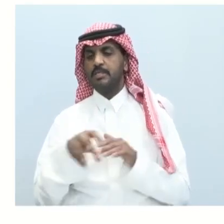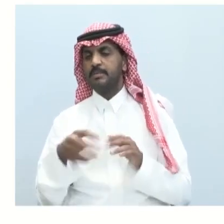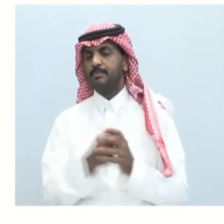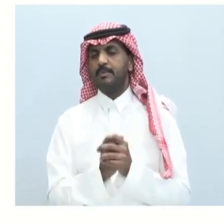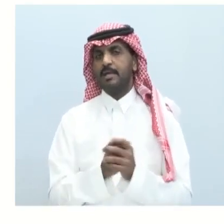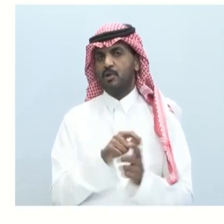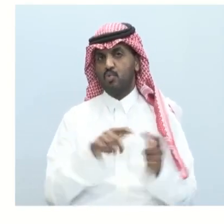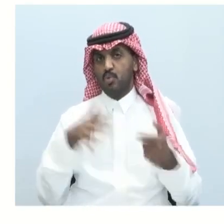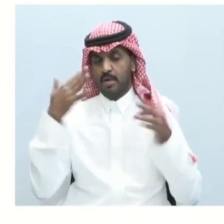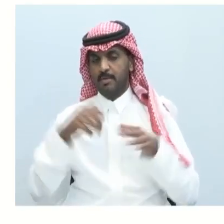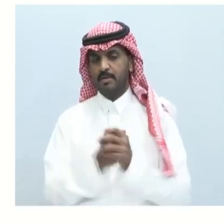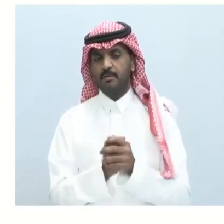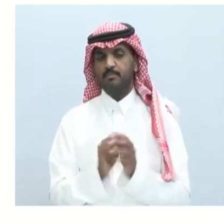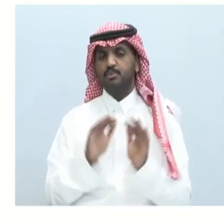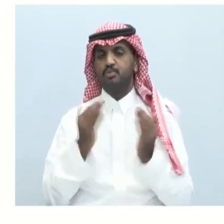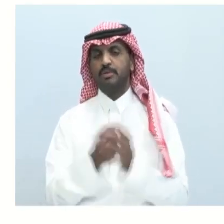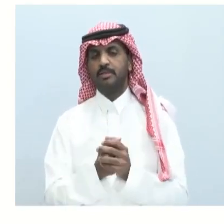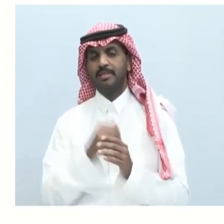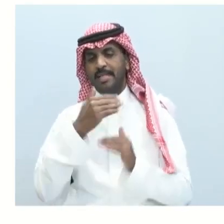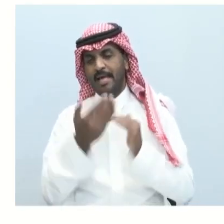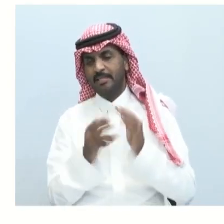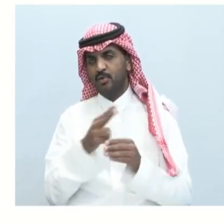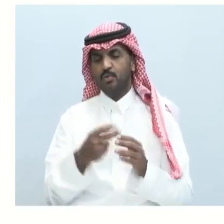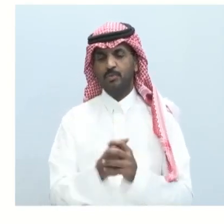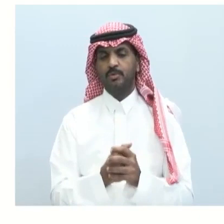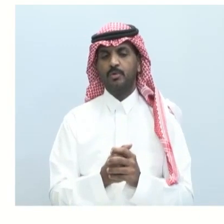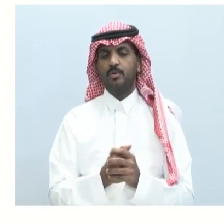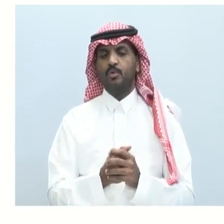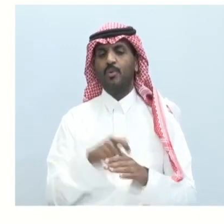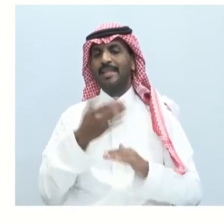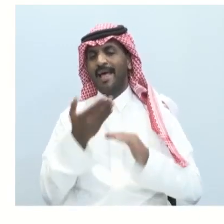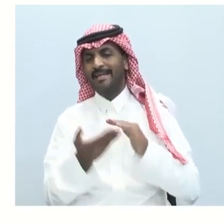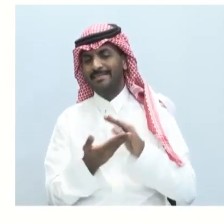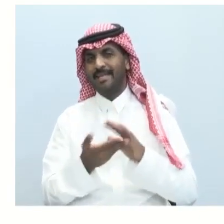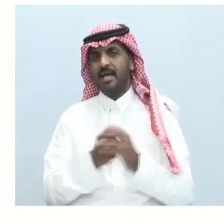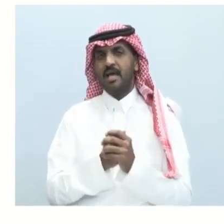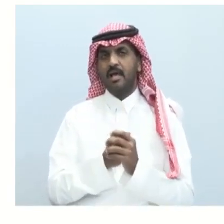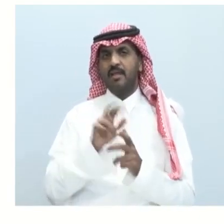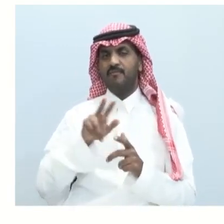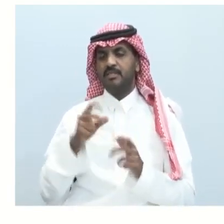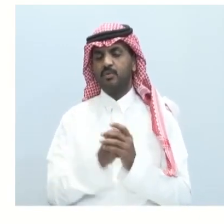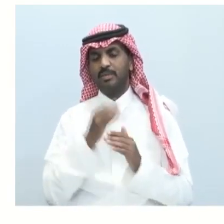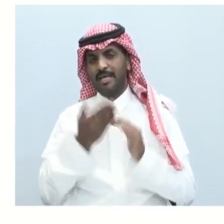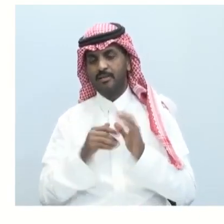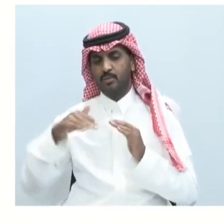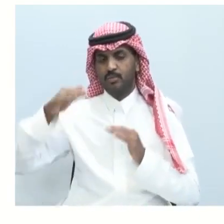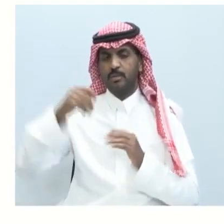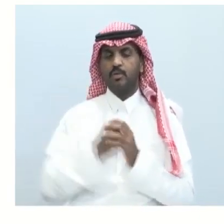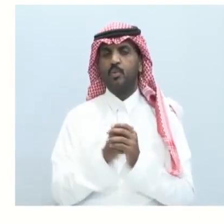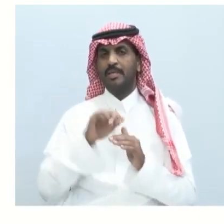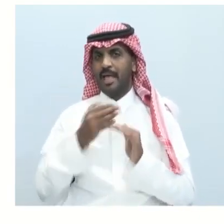المعروفه احيانا الى تحت مجموعات مثل تحت نوع وتحت الفصيله وتحت الرتبه وتحت